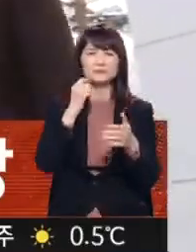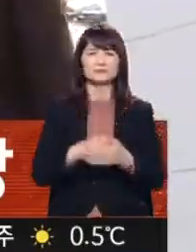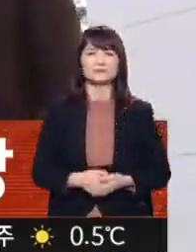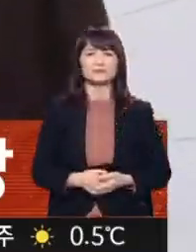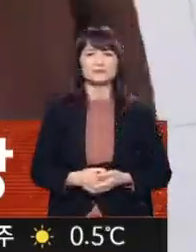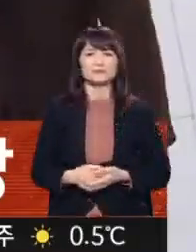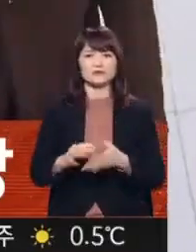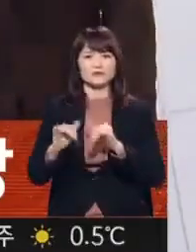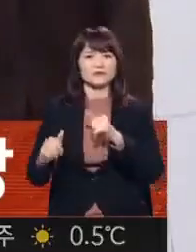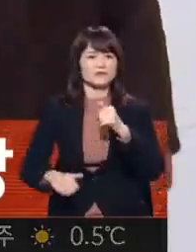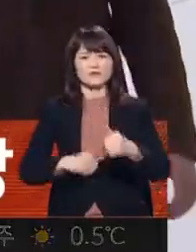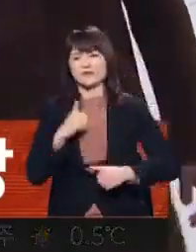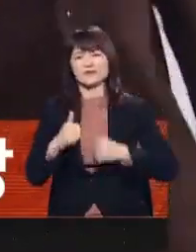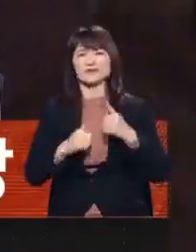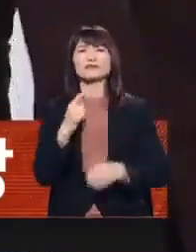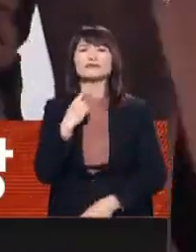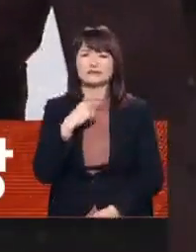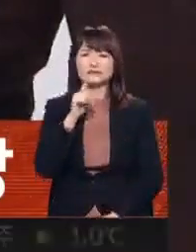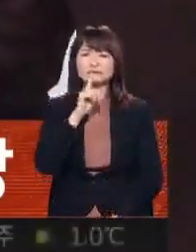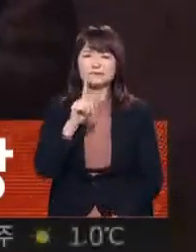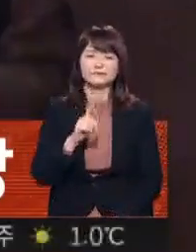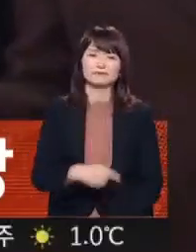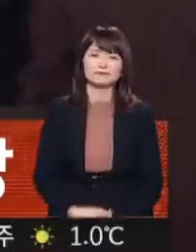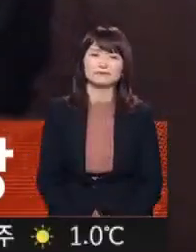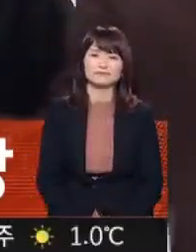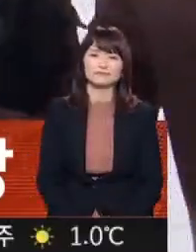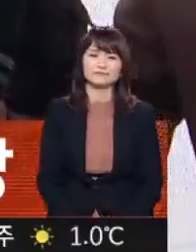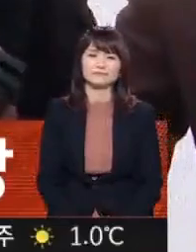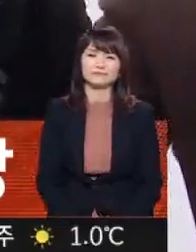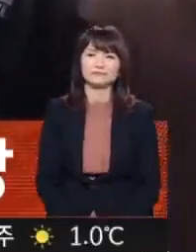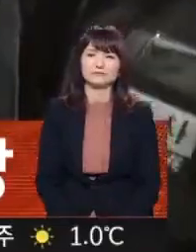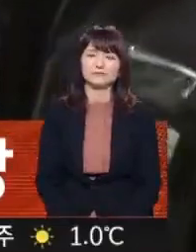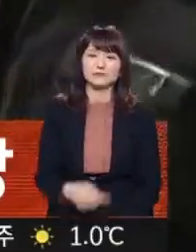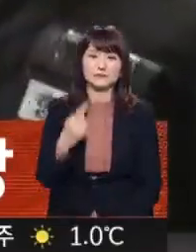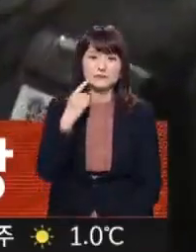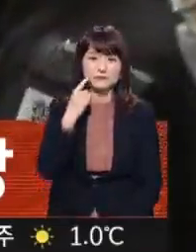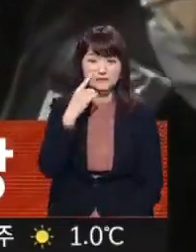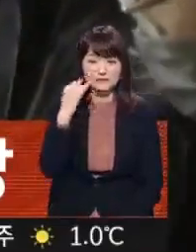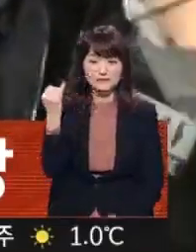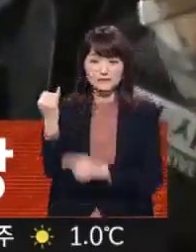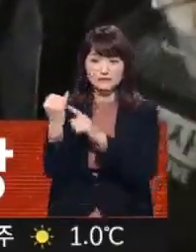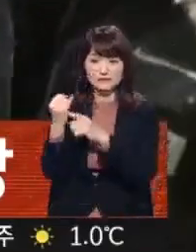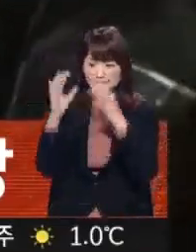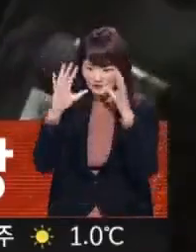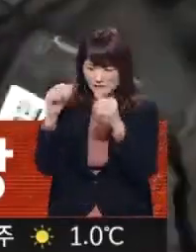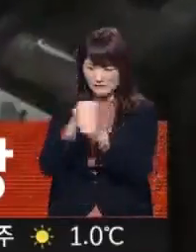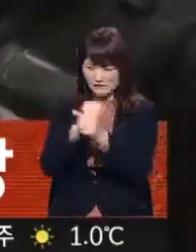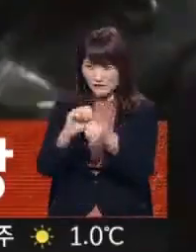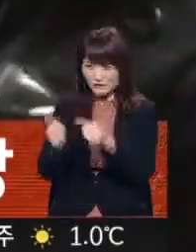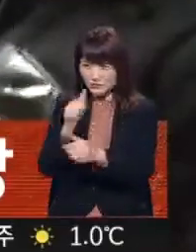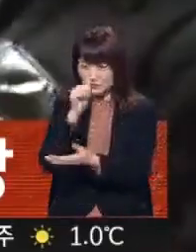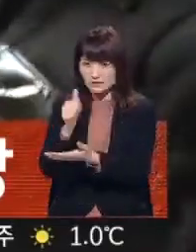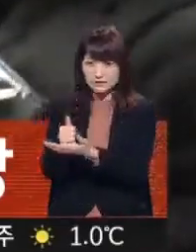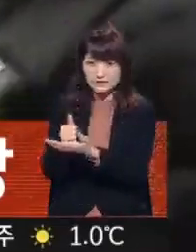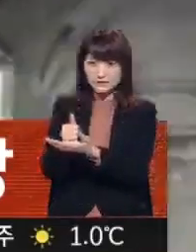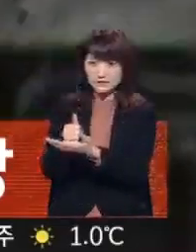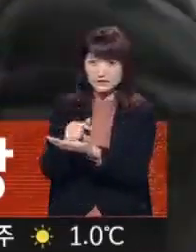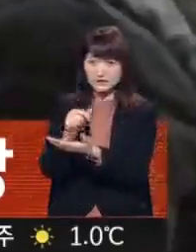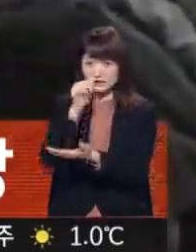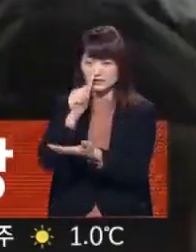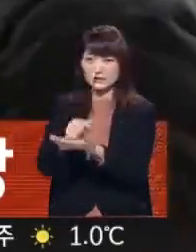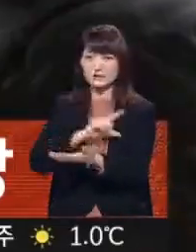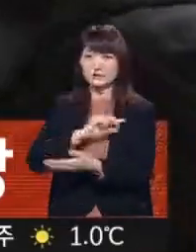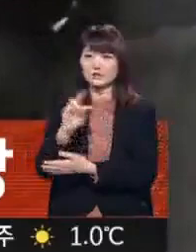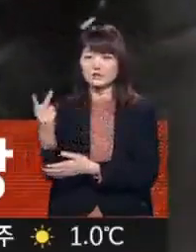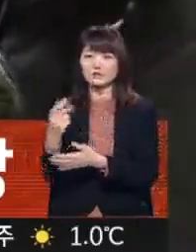국민들을 더 화만 나게 했던 그런 발언이었다고 생각이 드는데 원래 이제 계모한테는 아동학대 치사 혐의를 적용했다가 죄명을 바꿨습니다